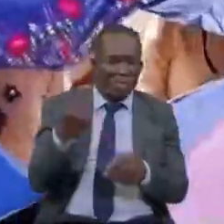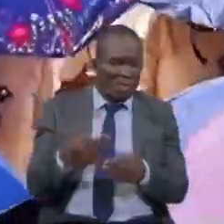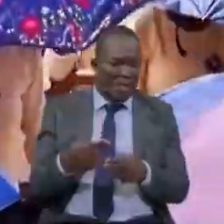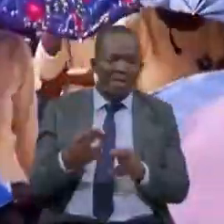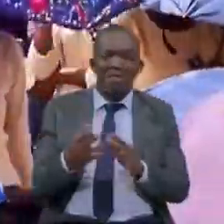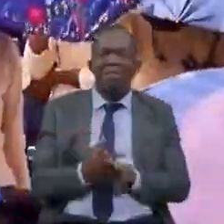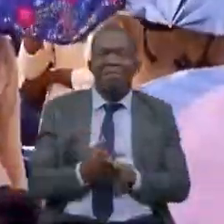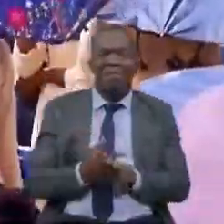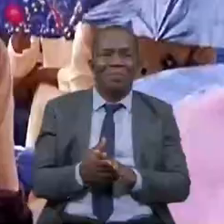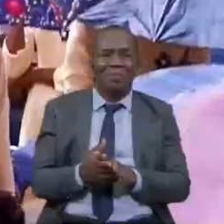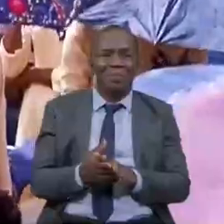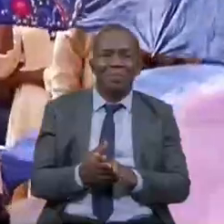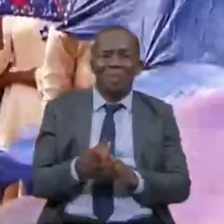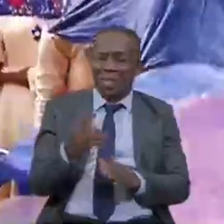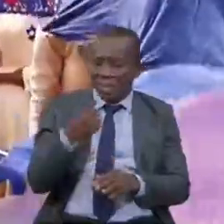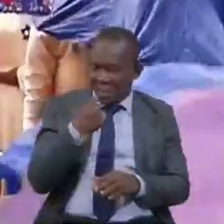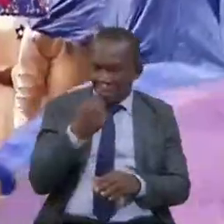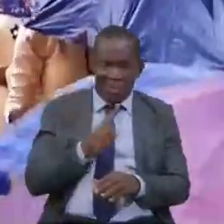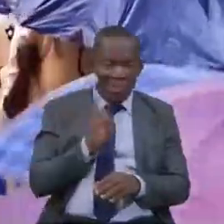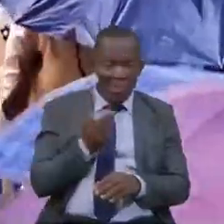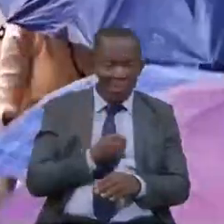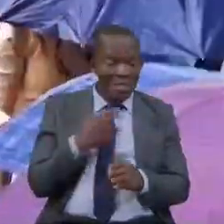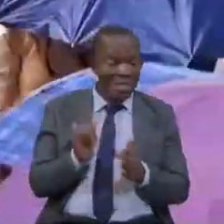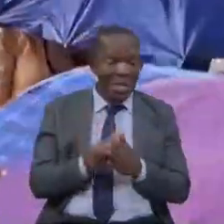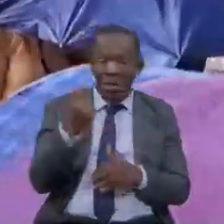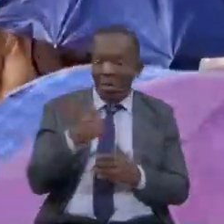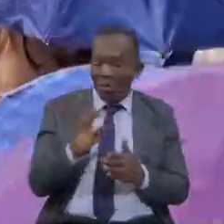Et de tout ce que vous demanderez à mon nom,